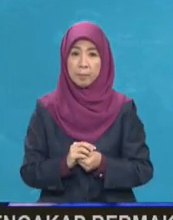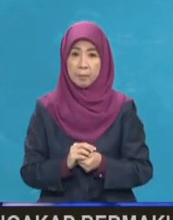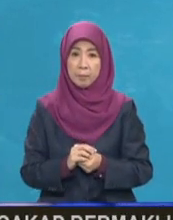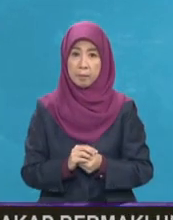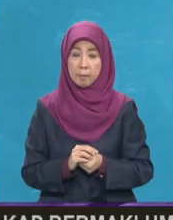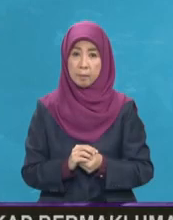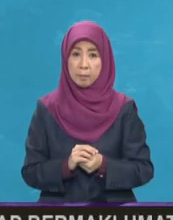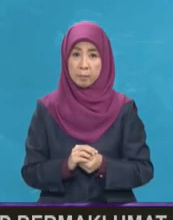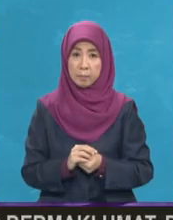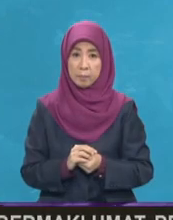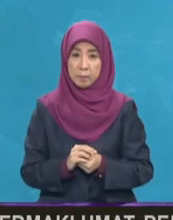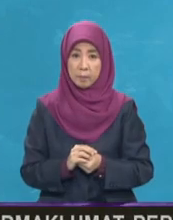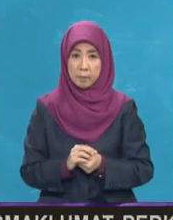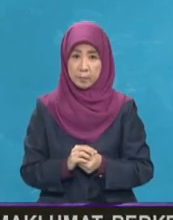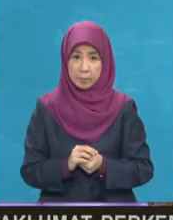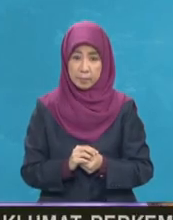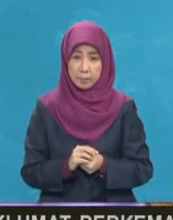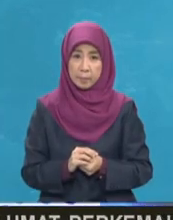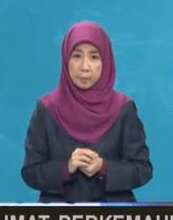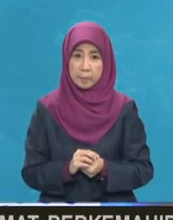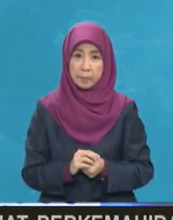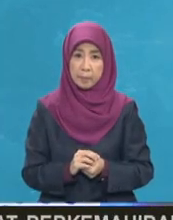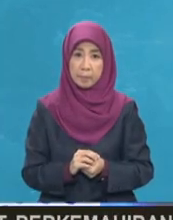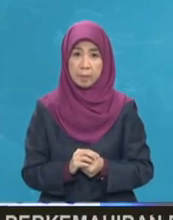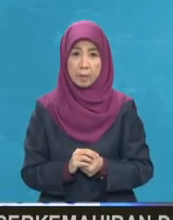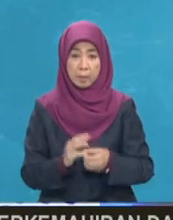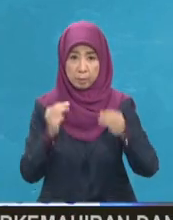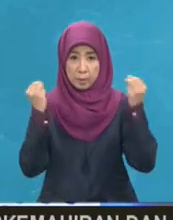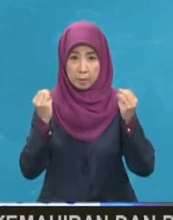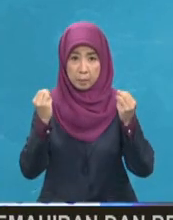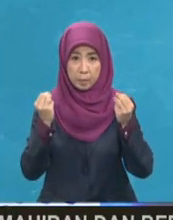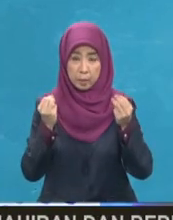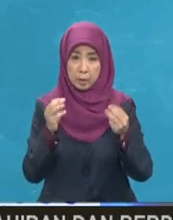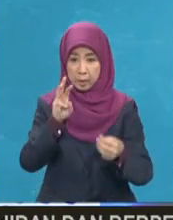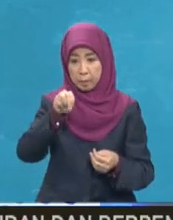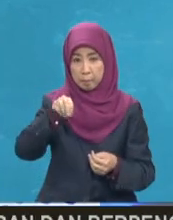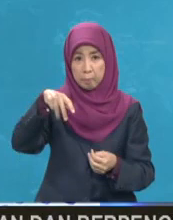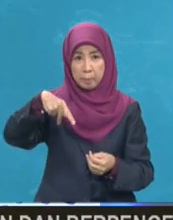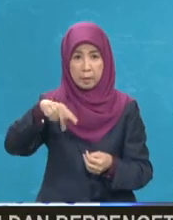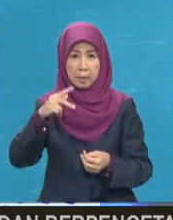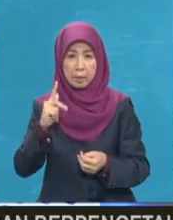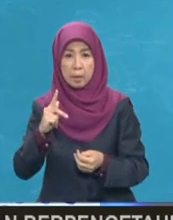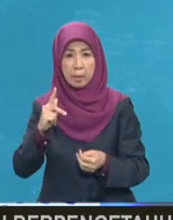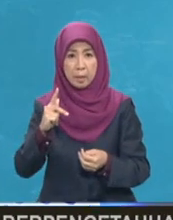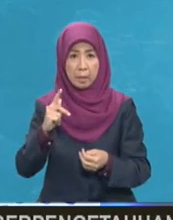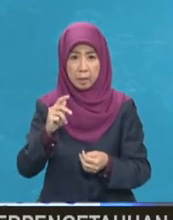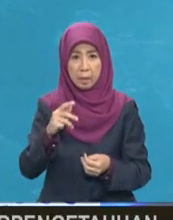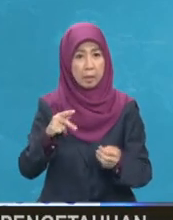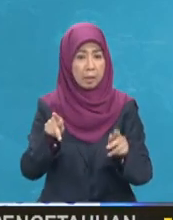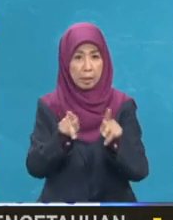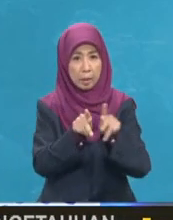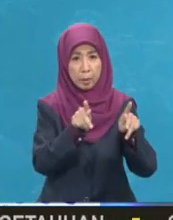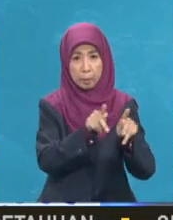hai hai Hai majelis perundingan Kampung Masjid lama pekan morasa